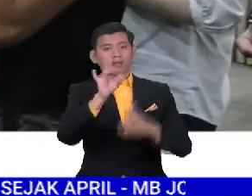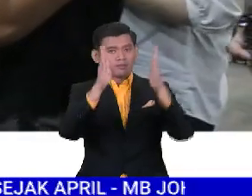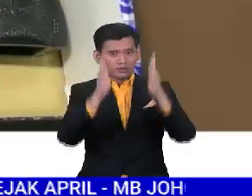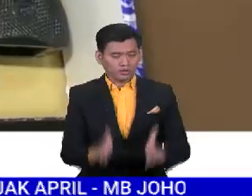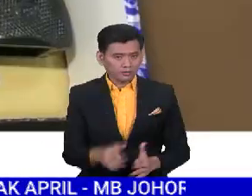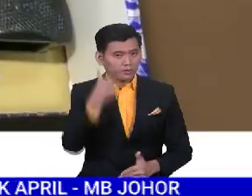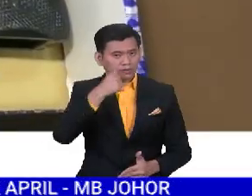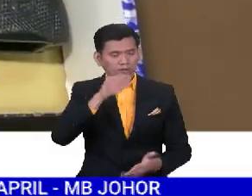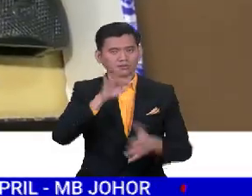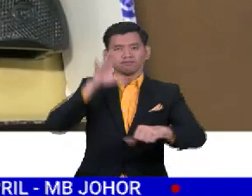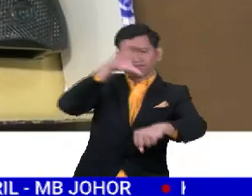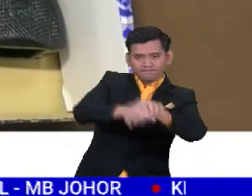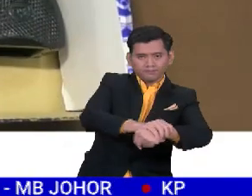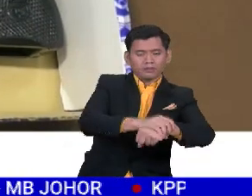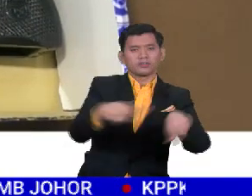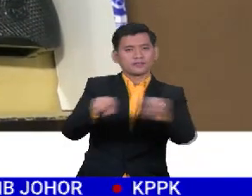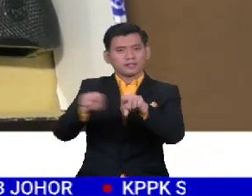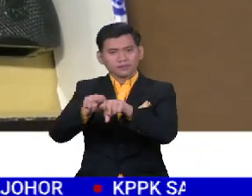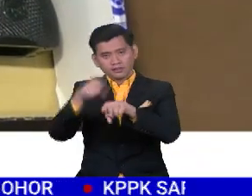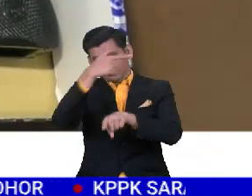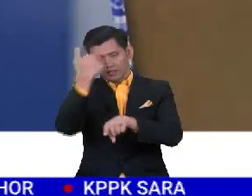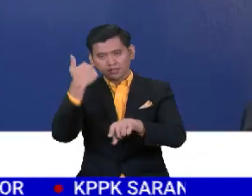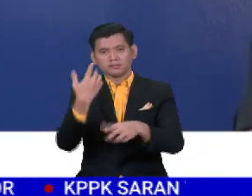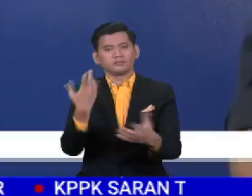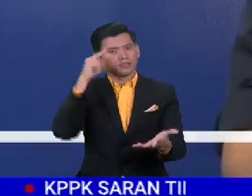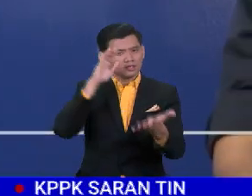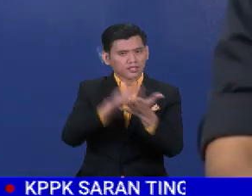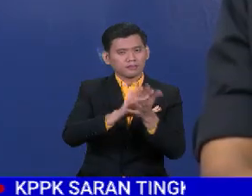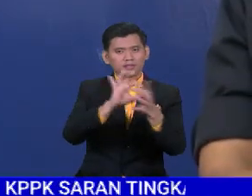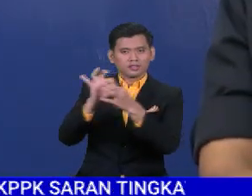wanita ditahan. Polis